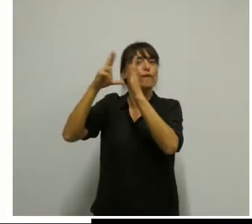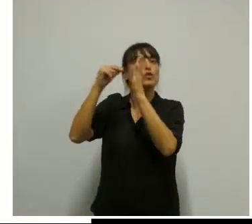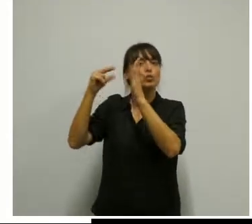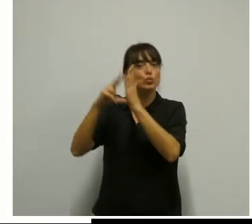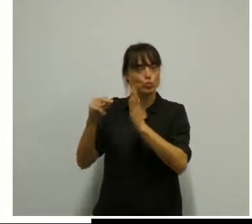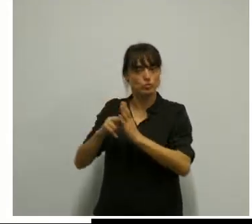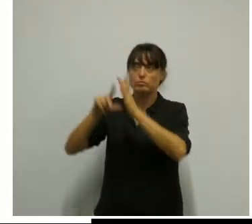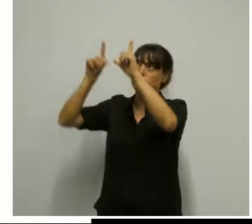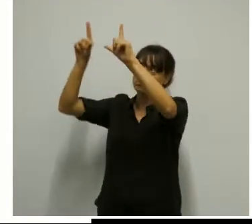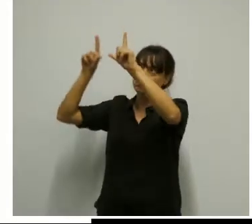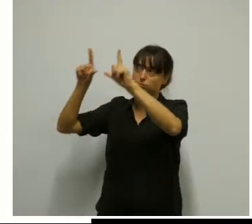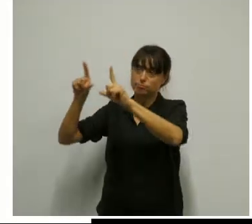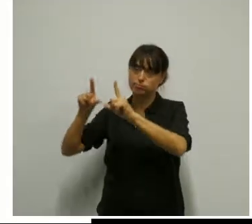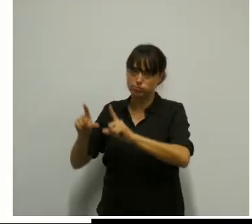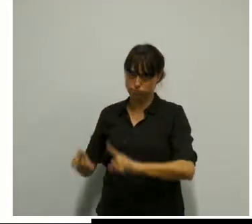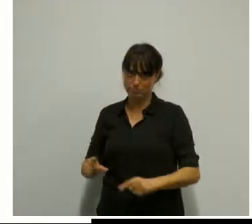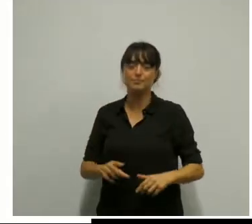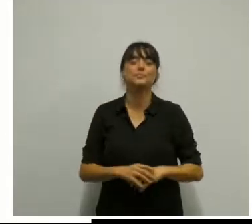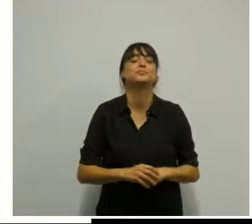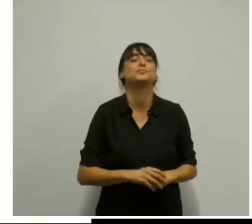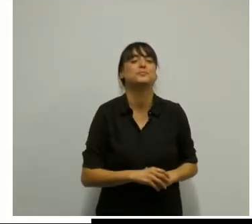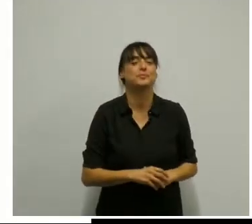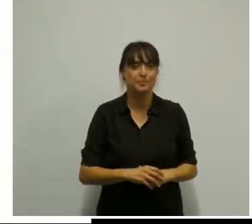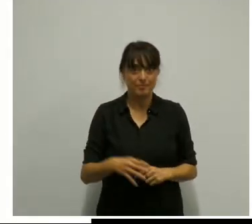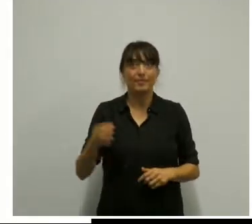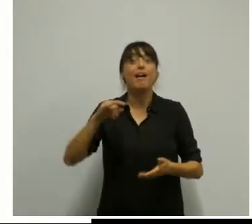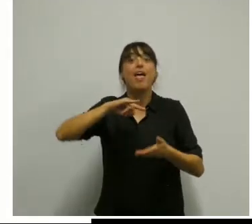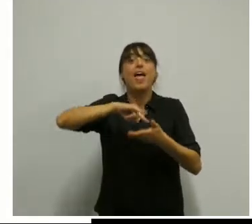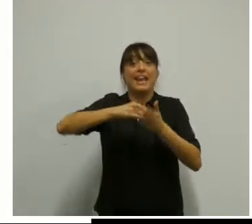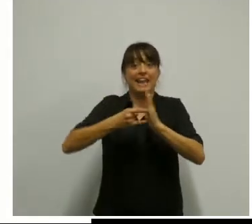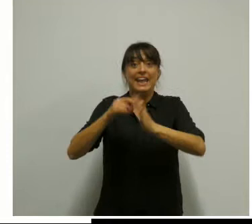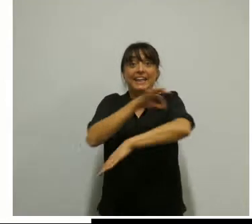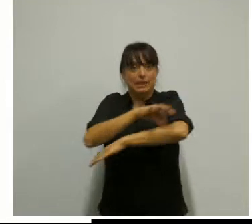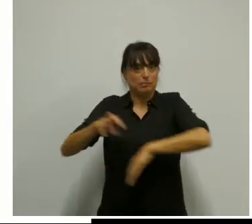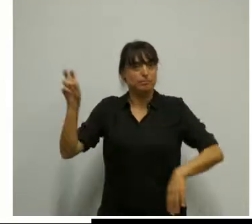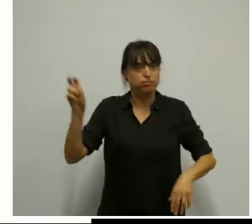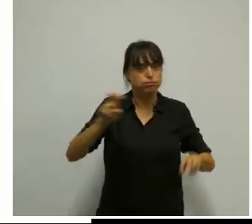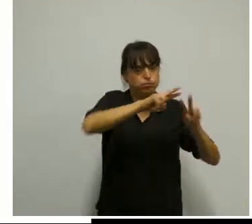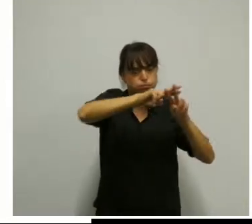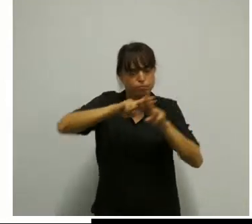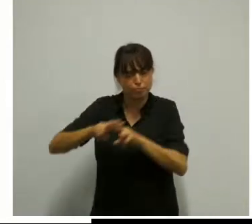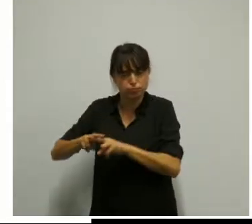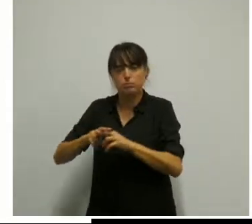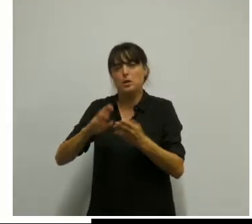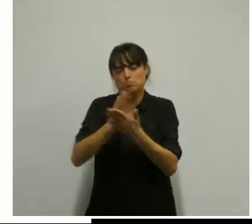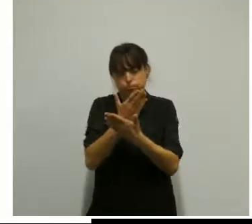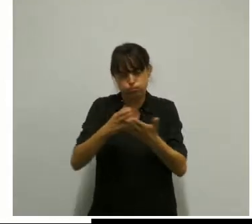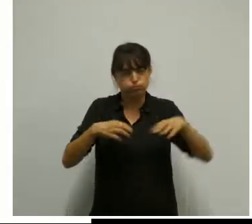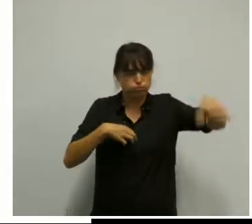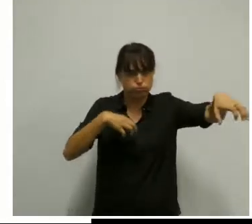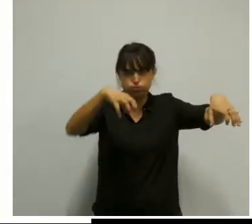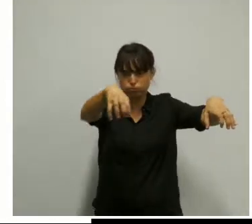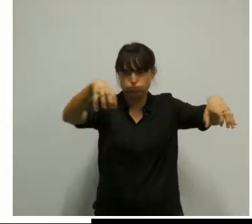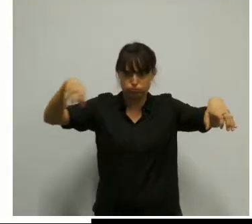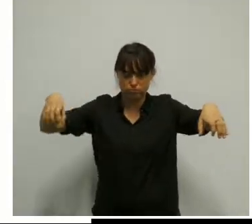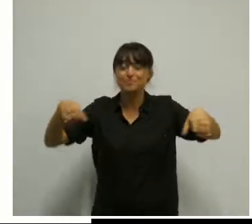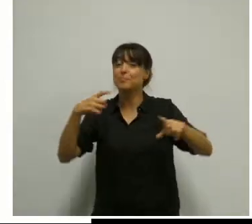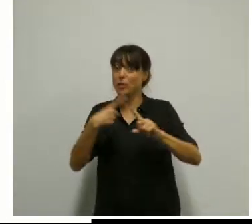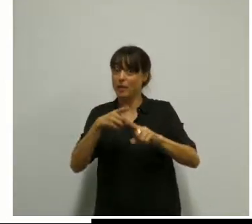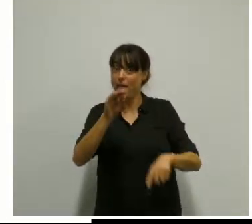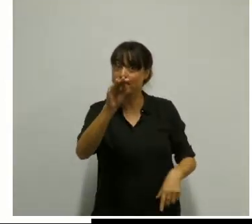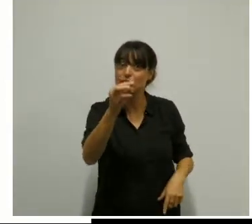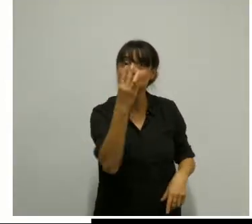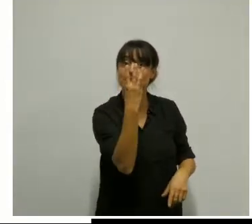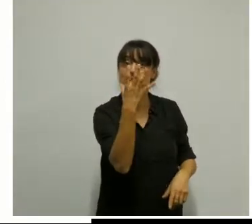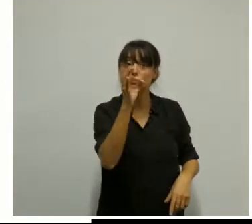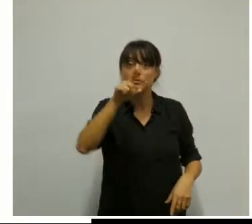més. I bueno, un cop vam decidir amb els arquitectes aquesta organització i aquest tipus de jocs, el pressupost, perquè clar, dius, 350.000 euros